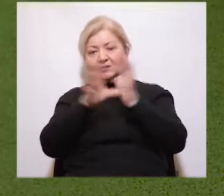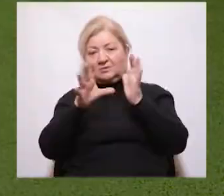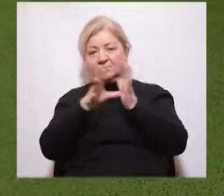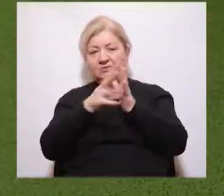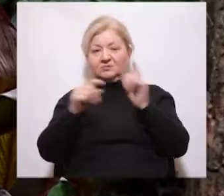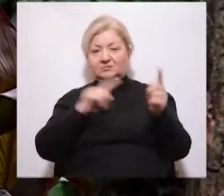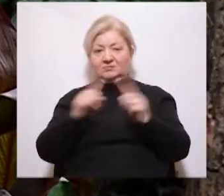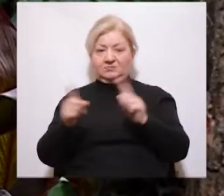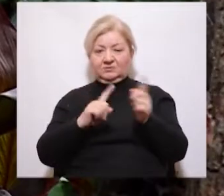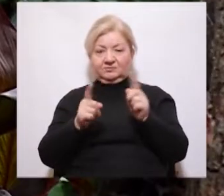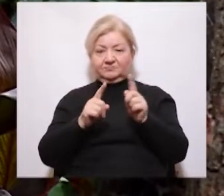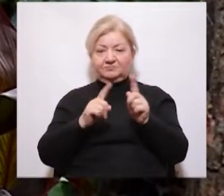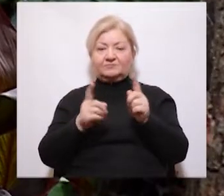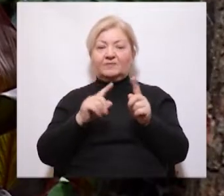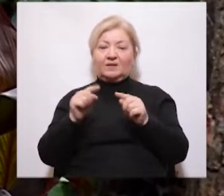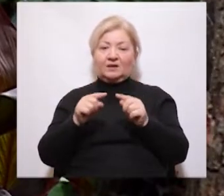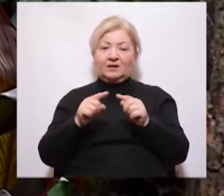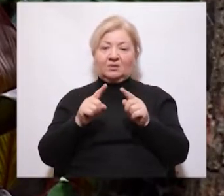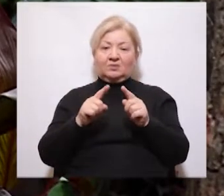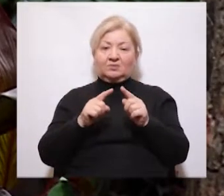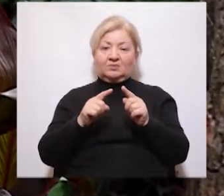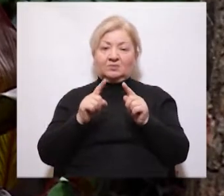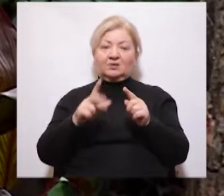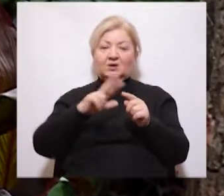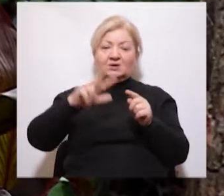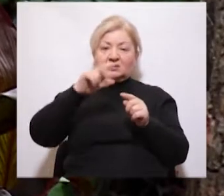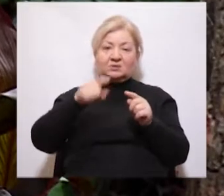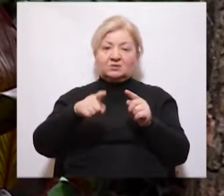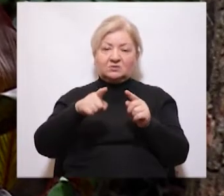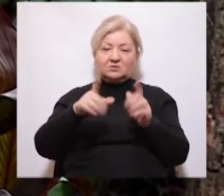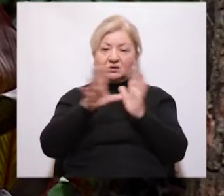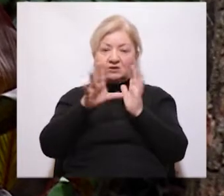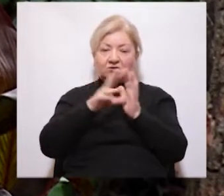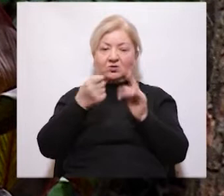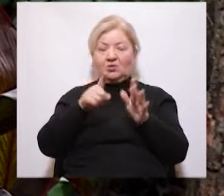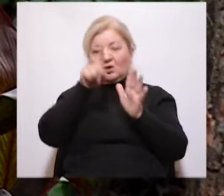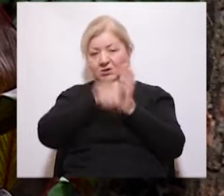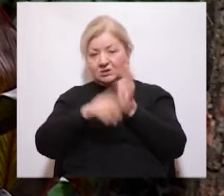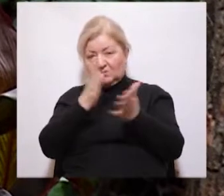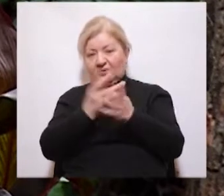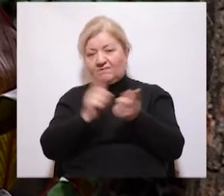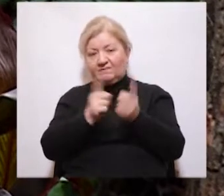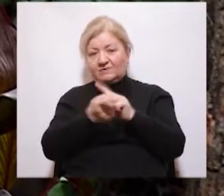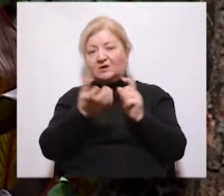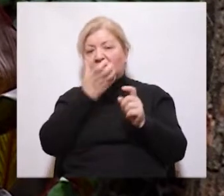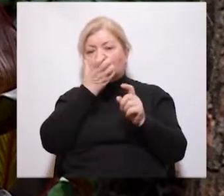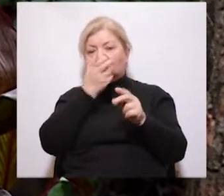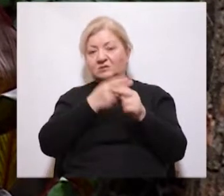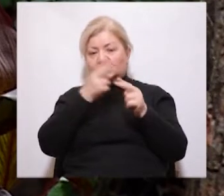მიღებულ ენერგიას, თესების მიერ მიღებულ ენერგიას. მიუხედავად იმისა, რომ ჰიდროელექტროენერგია უფრო იაფია,